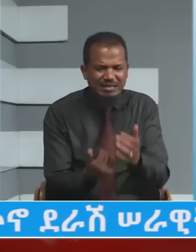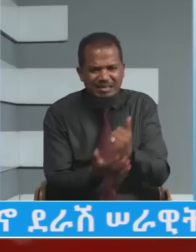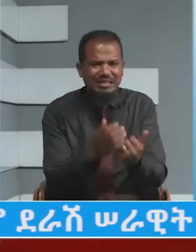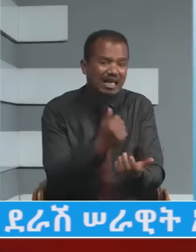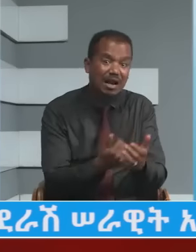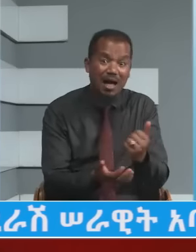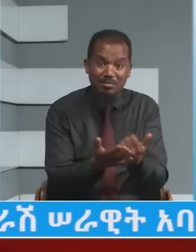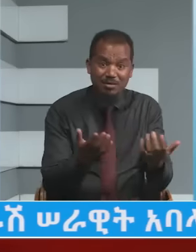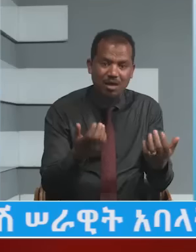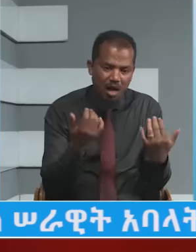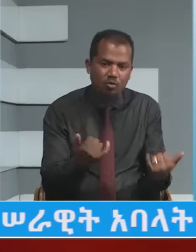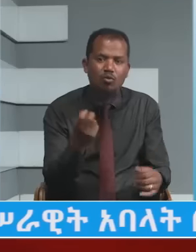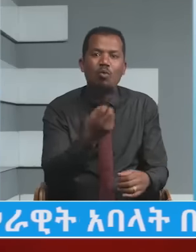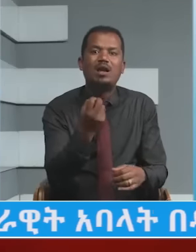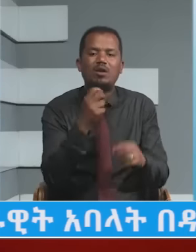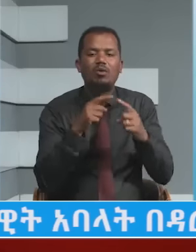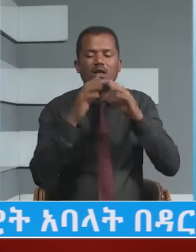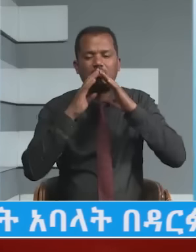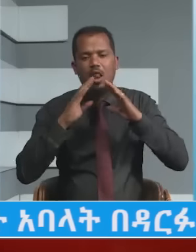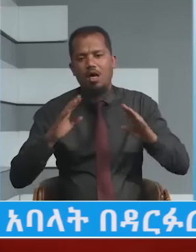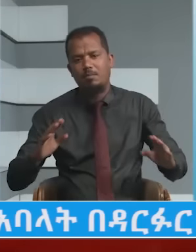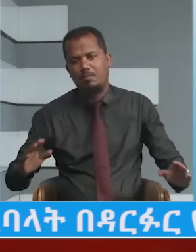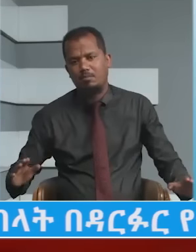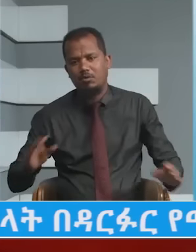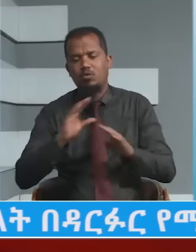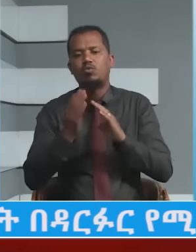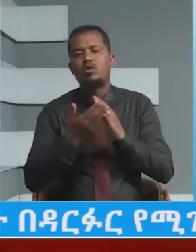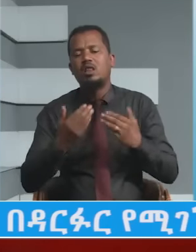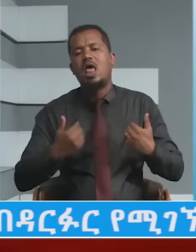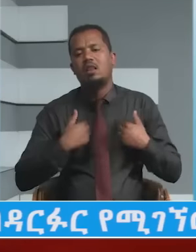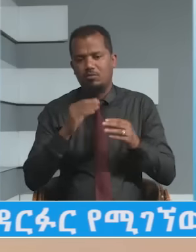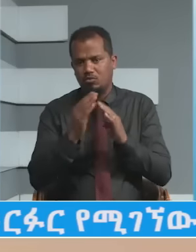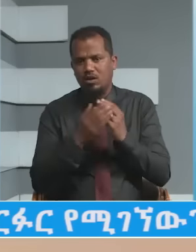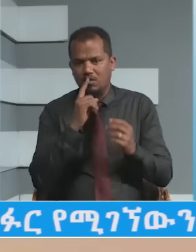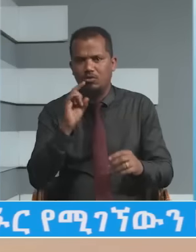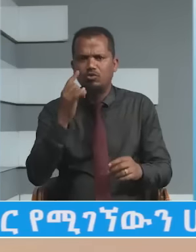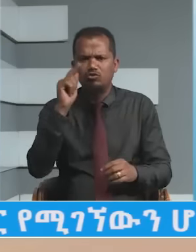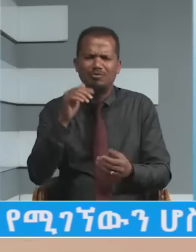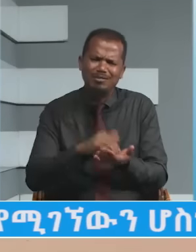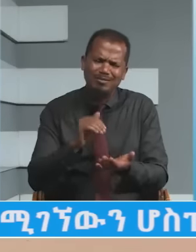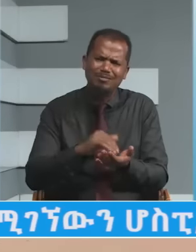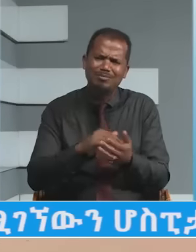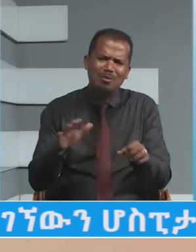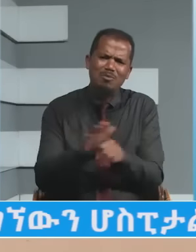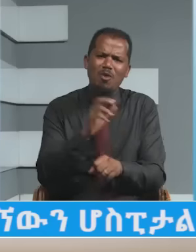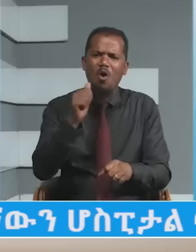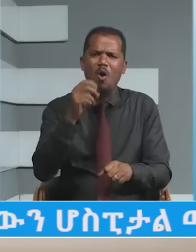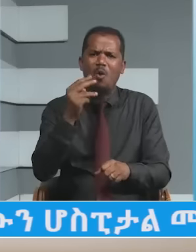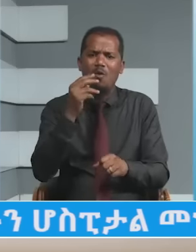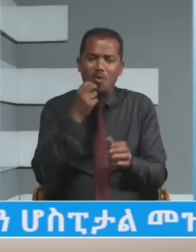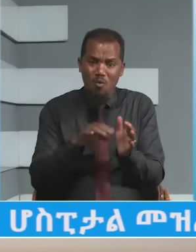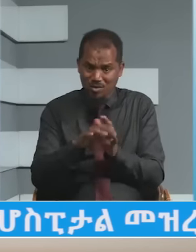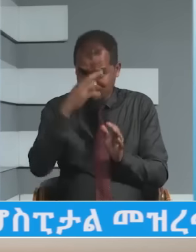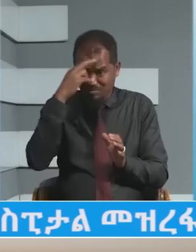ተረባርበን አሁን ወረዳው ወደ ሰላማዊ ሁኔታ ያለበት ሁኔታ ነው። በዞኑ በተደጋጋሚ በሚሞላው የኦሞ